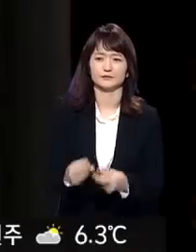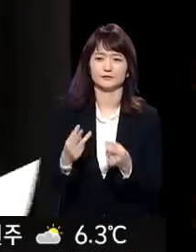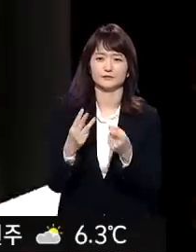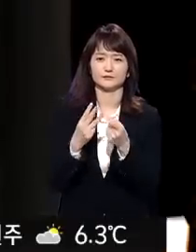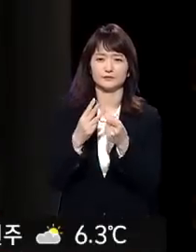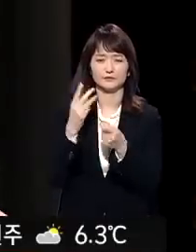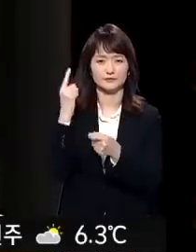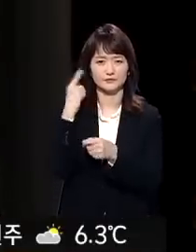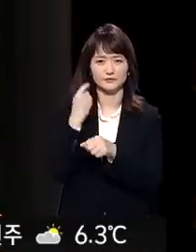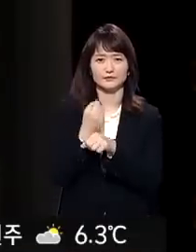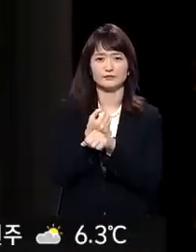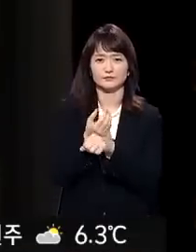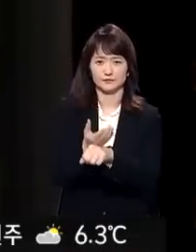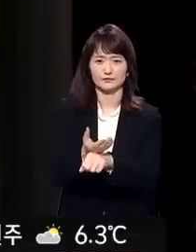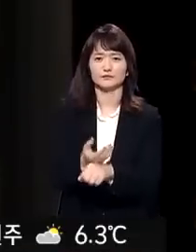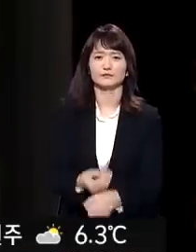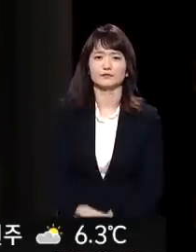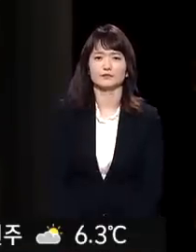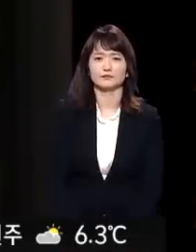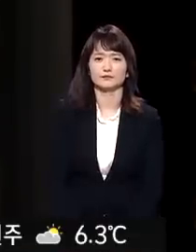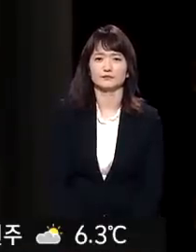세 번째 사건 이어갑니다.